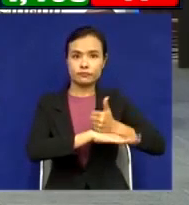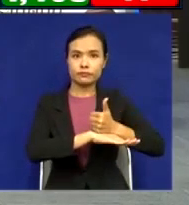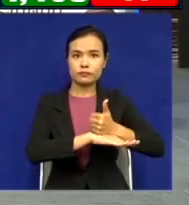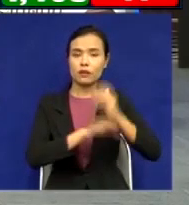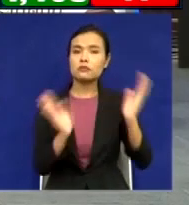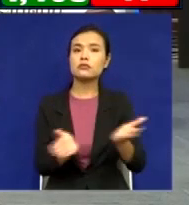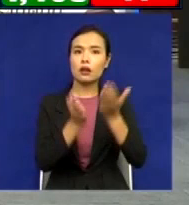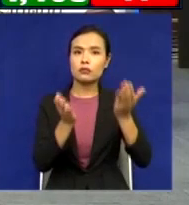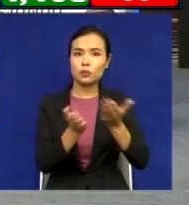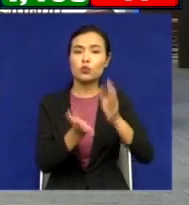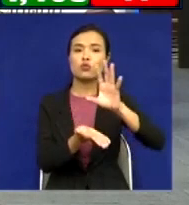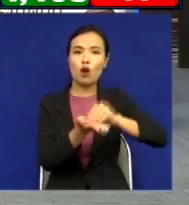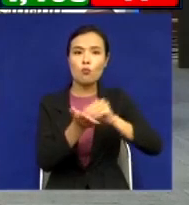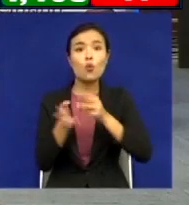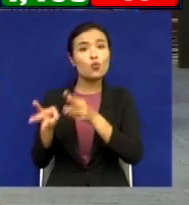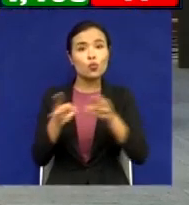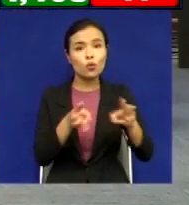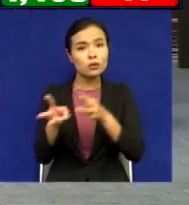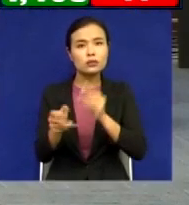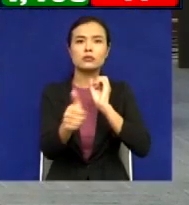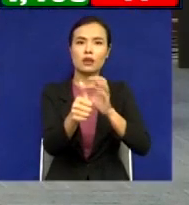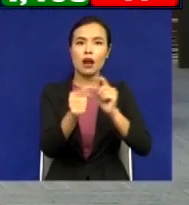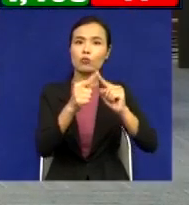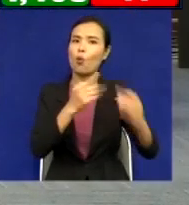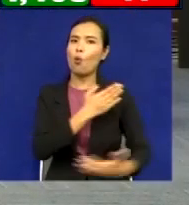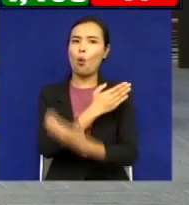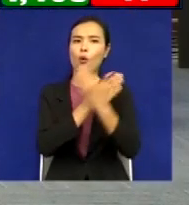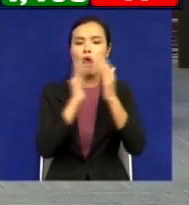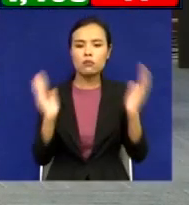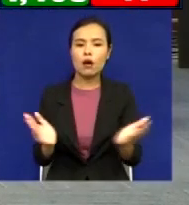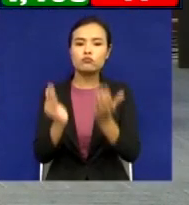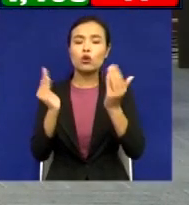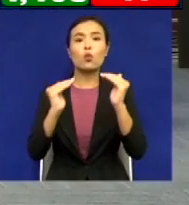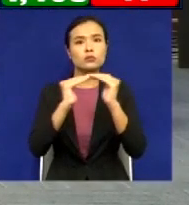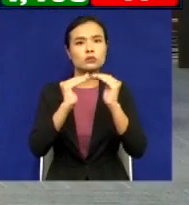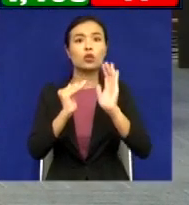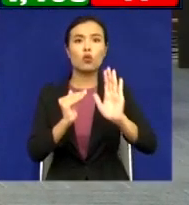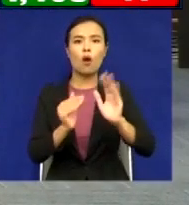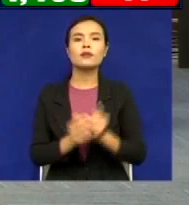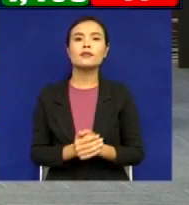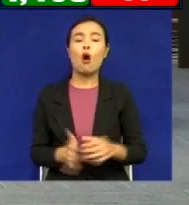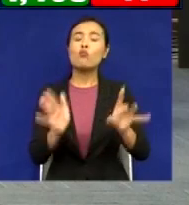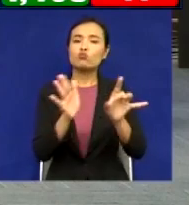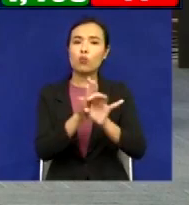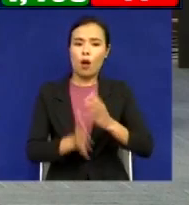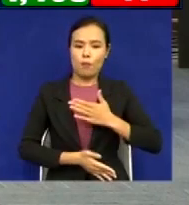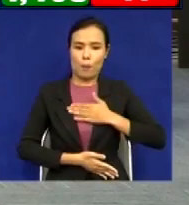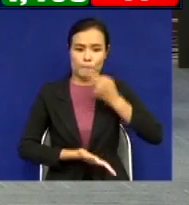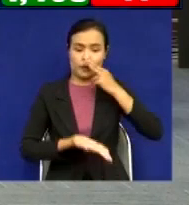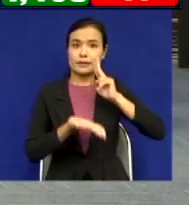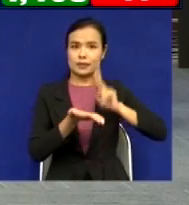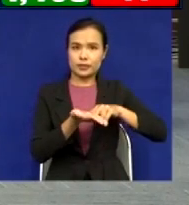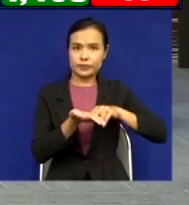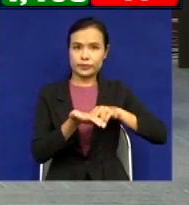การสนับสนุนในแง่ข้อมูลและช่องทางที่จะเปิดโอกาสให้เขาได้รับการสนับสนุนสุดท้ายครับผมได้ทำหนังสือถึง